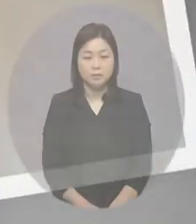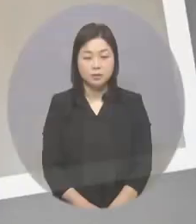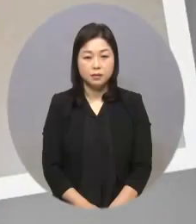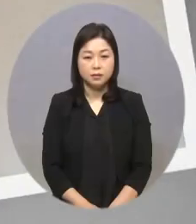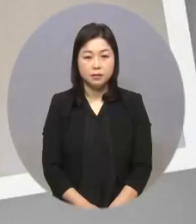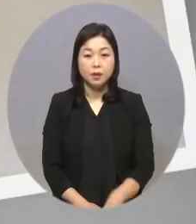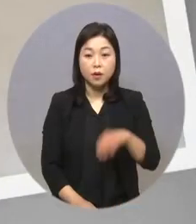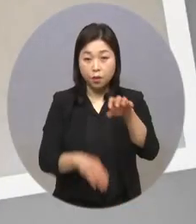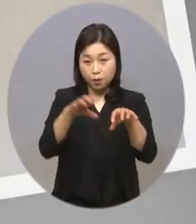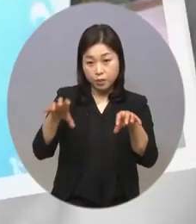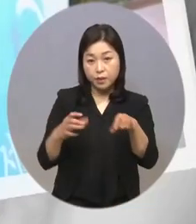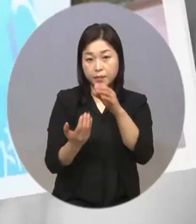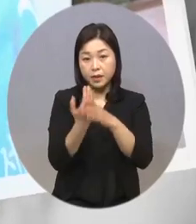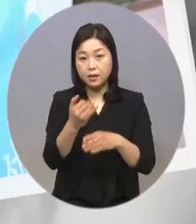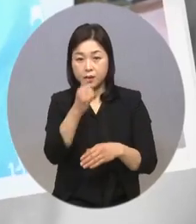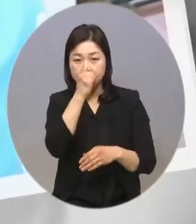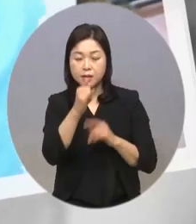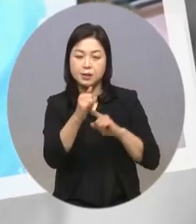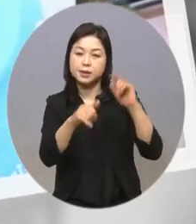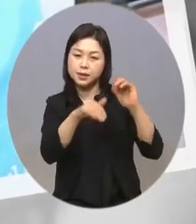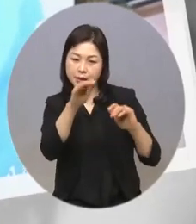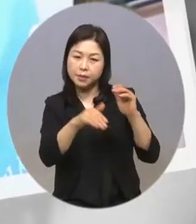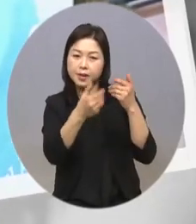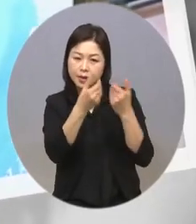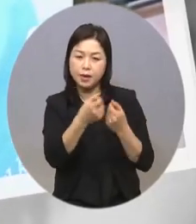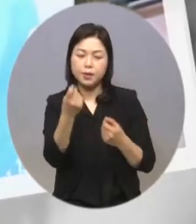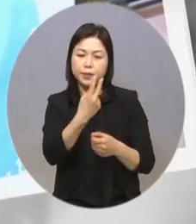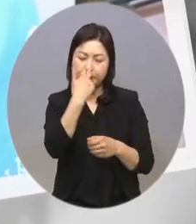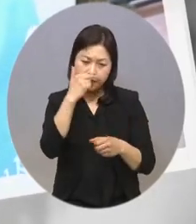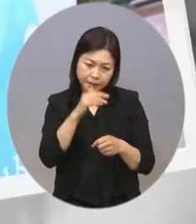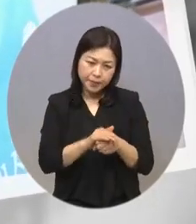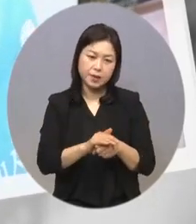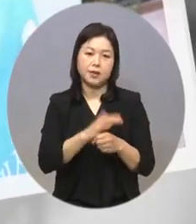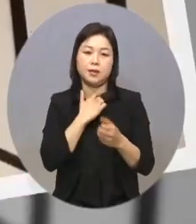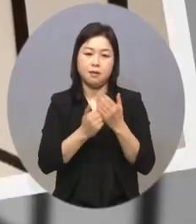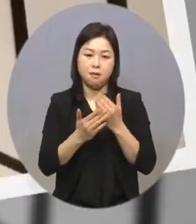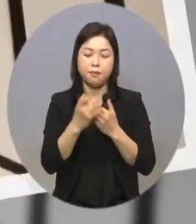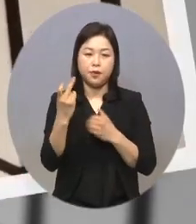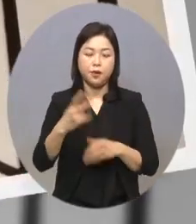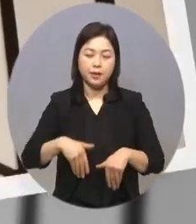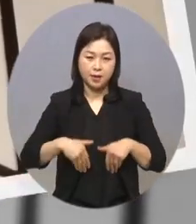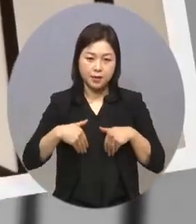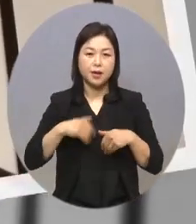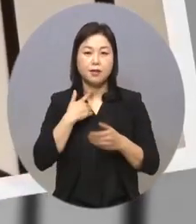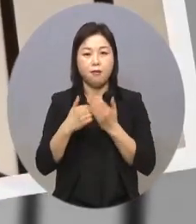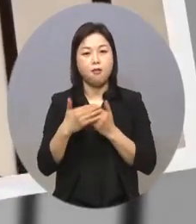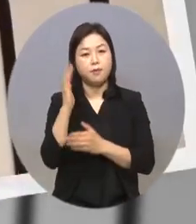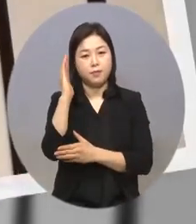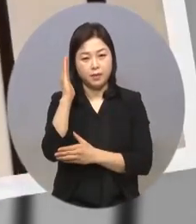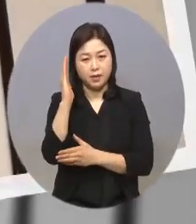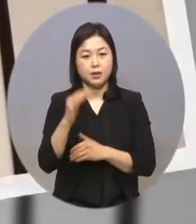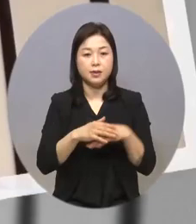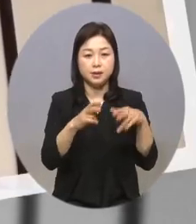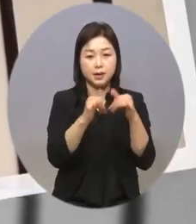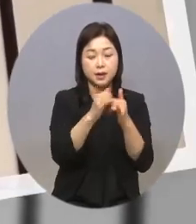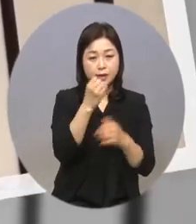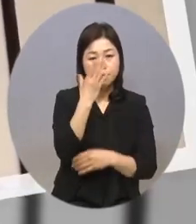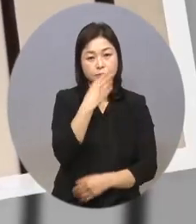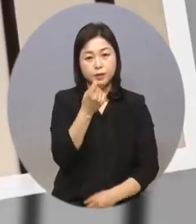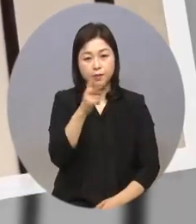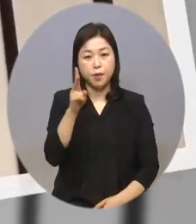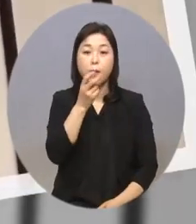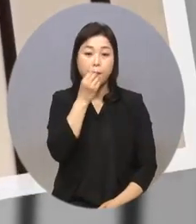우리 주변에서 일어나는 불공정한 사례부터 억울한 사연, 따뜻한 미담까지 장애인신문과